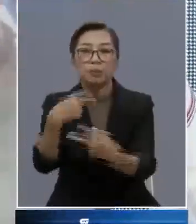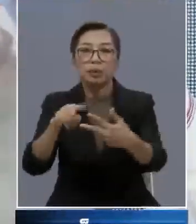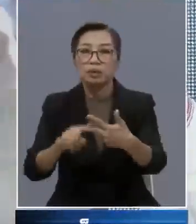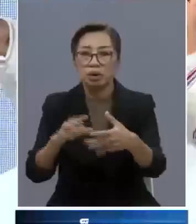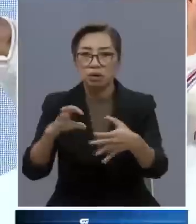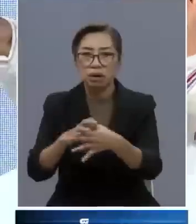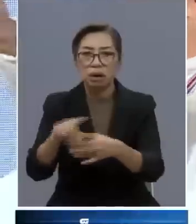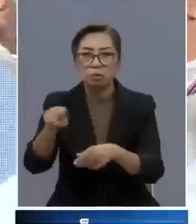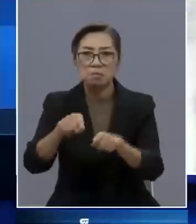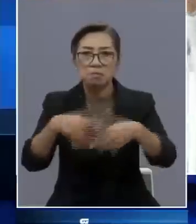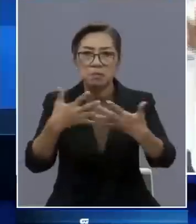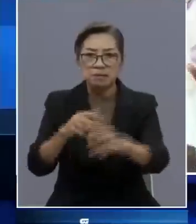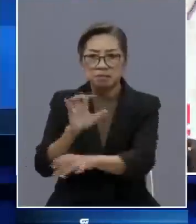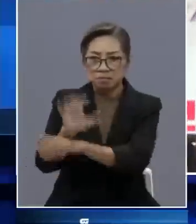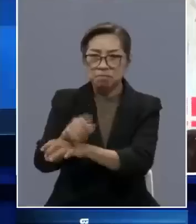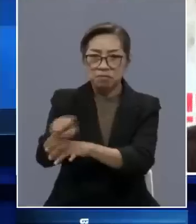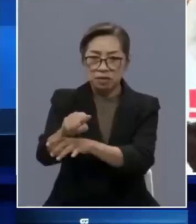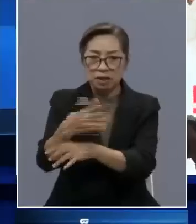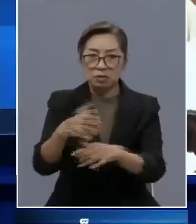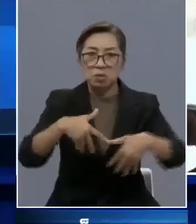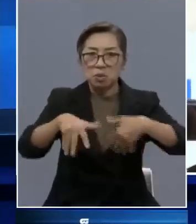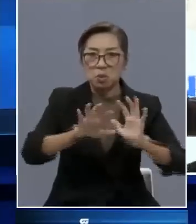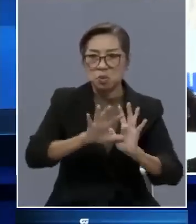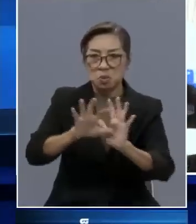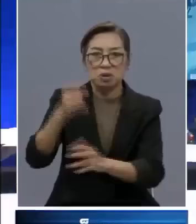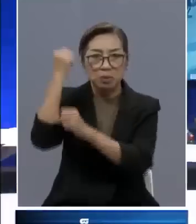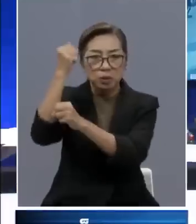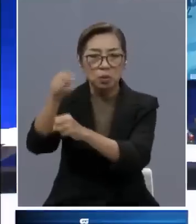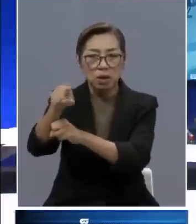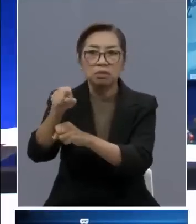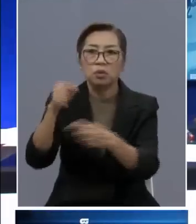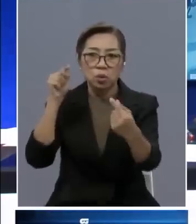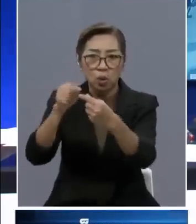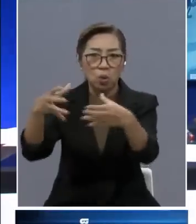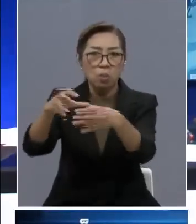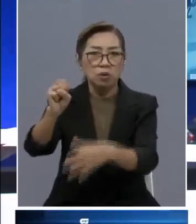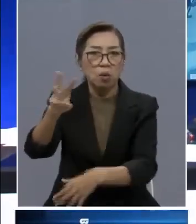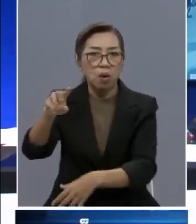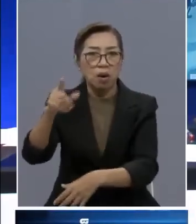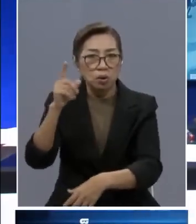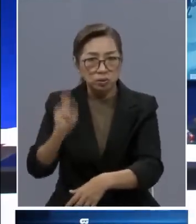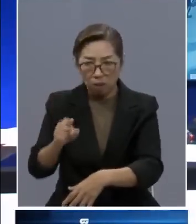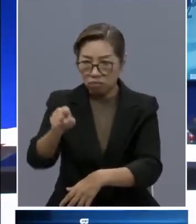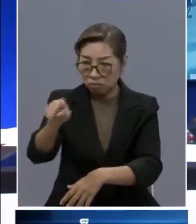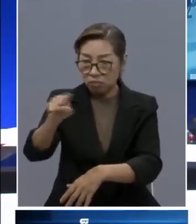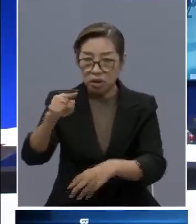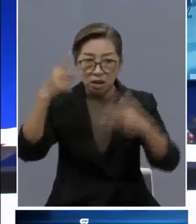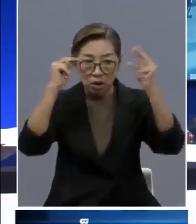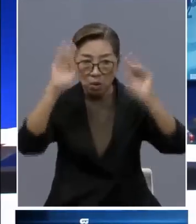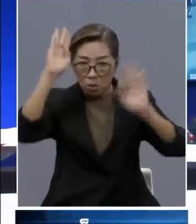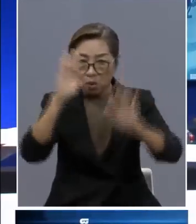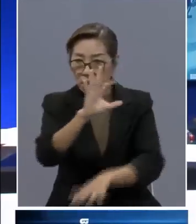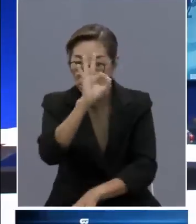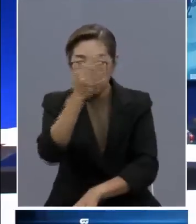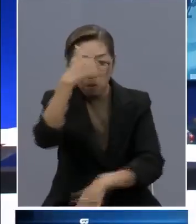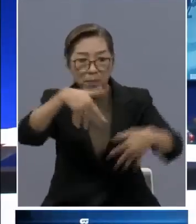กระแสกดดันที่จะลงถนนกันด้วยนะครับโดยเฉพาะอย่างยิ่งกดดันไปยังกลุ่มของสว.ว่าให้โหวตตามมติของ